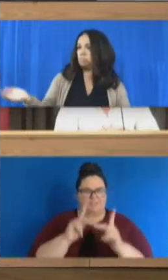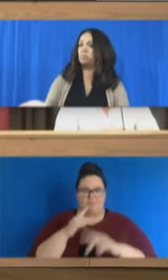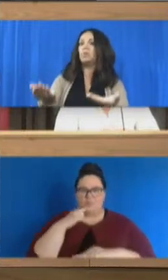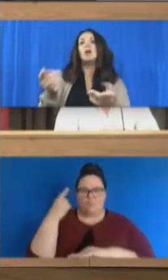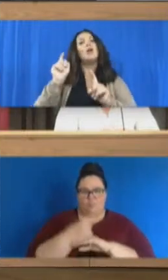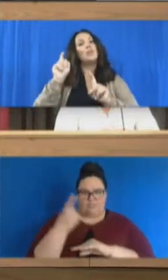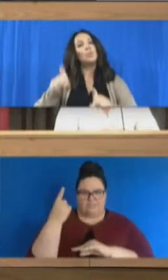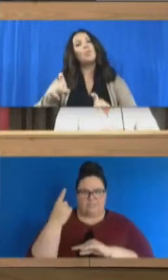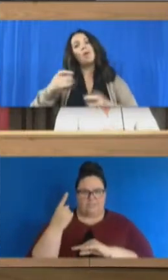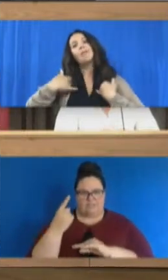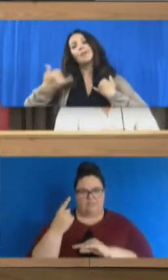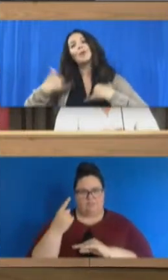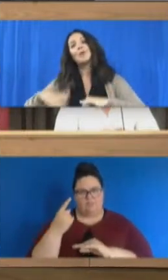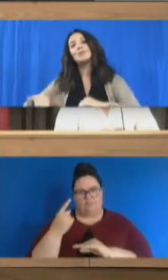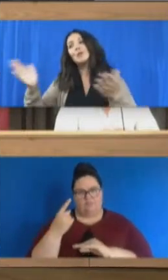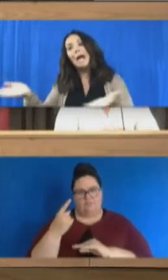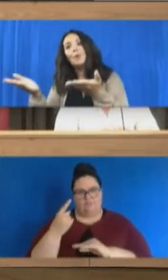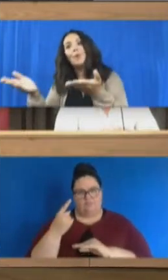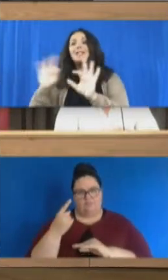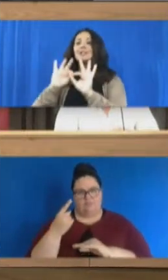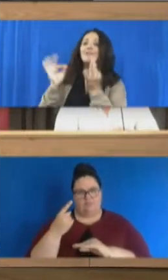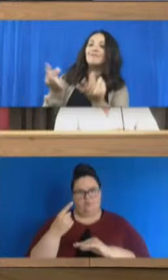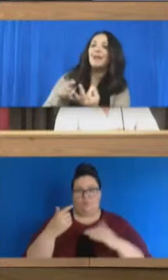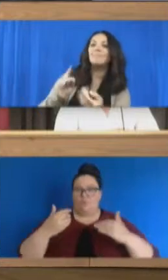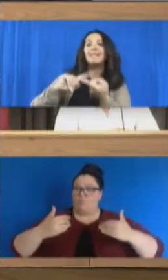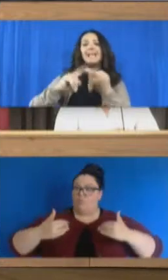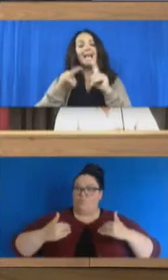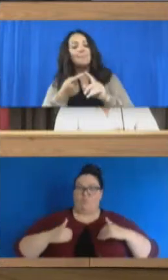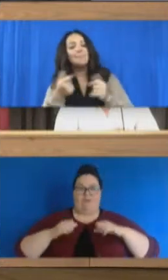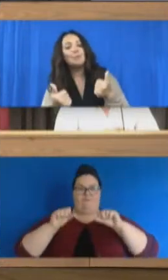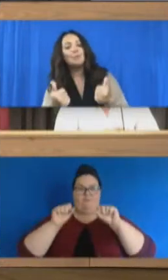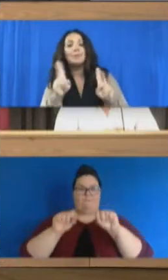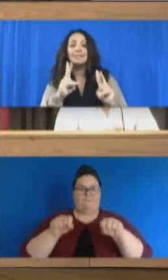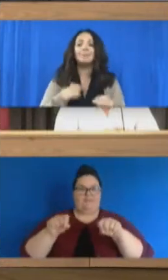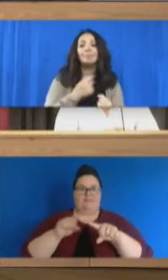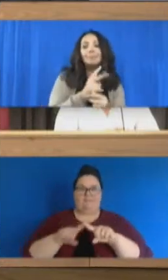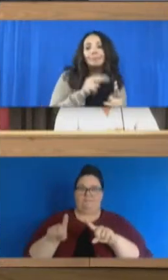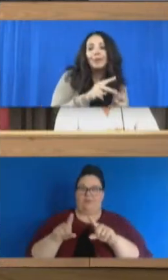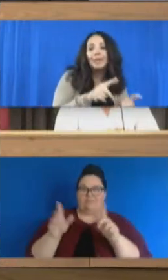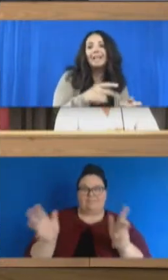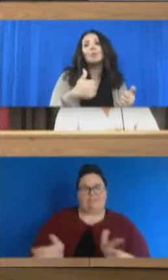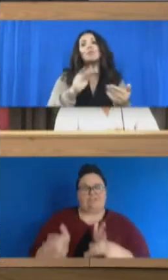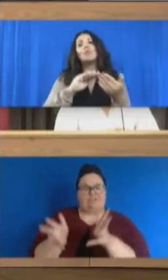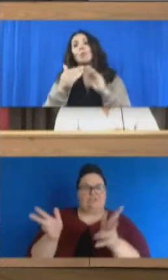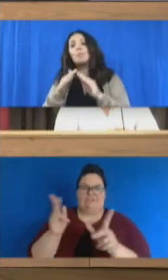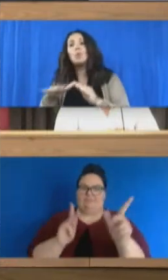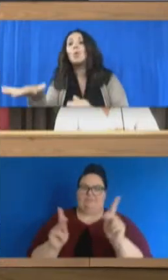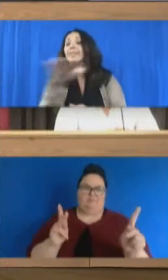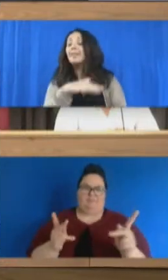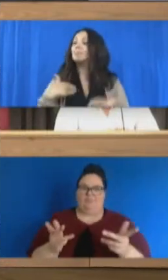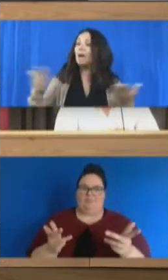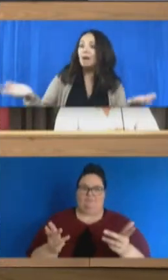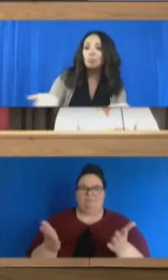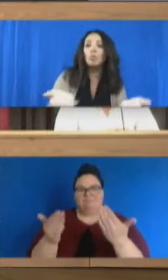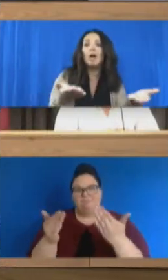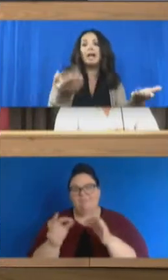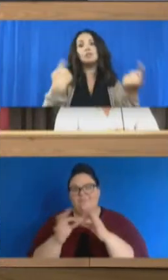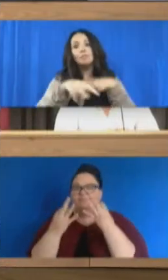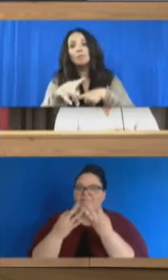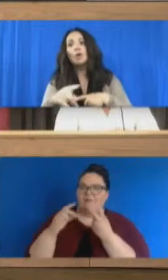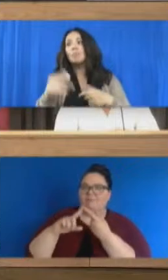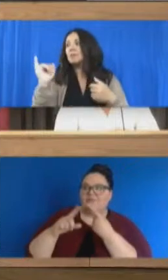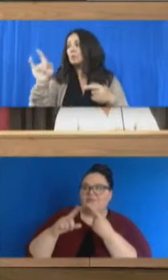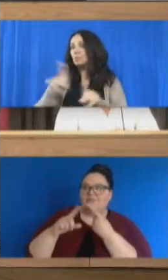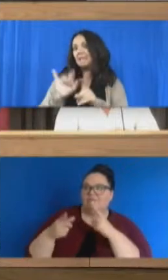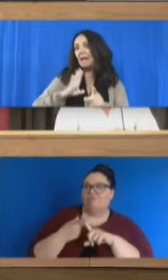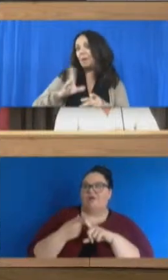Encore, c'est la réalité, c'est qu'on a les doses, on a la capacité et donner le transport à vos amis, les